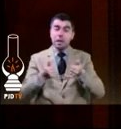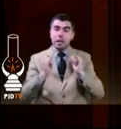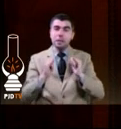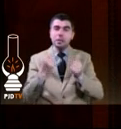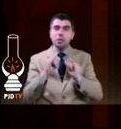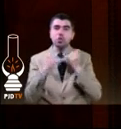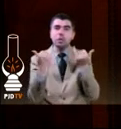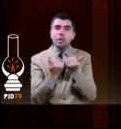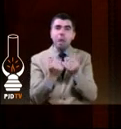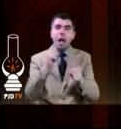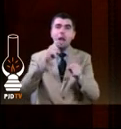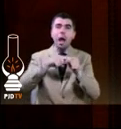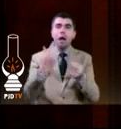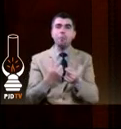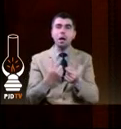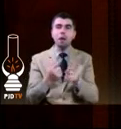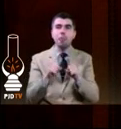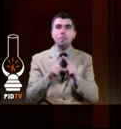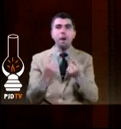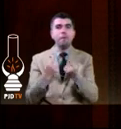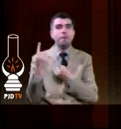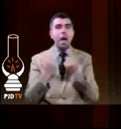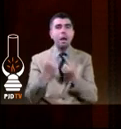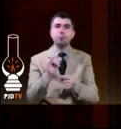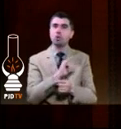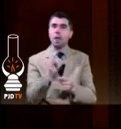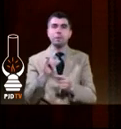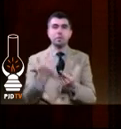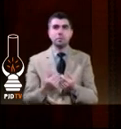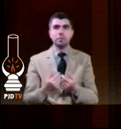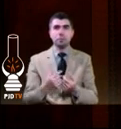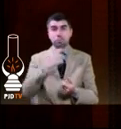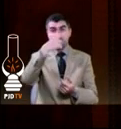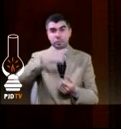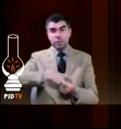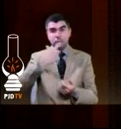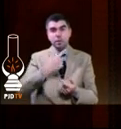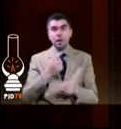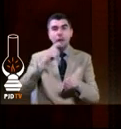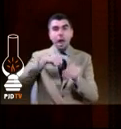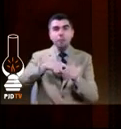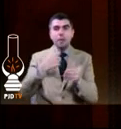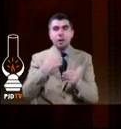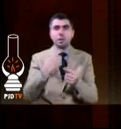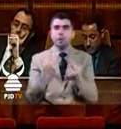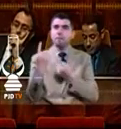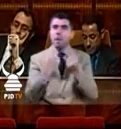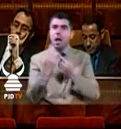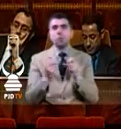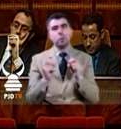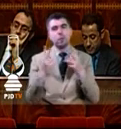الثلاث وصلنا لعدم التفاهم. حنا أنا شخصيا هذوك النقابات عندي معهم أحسن